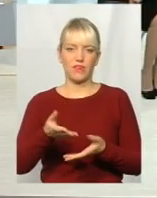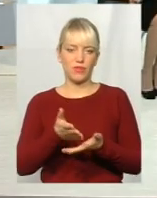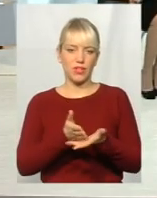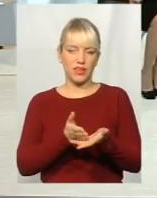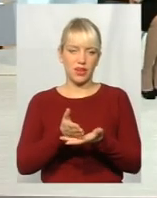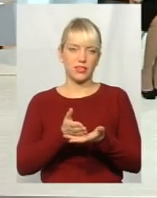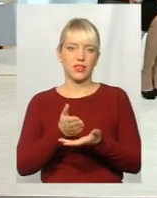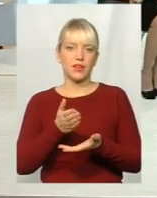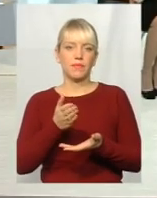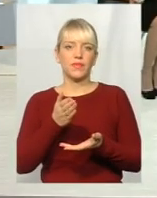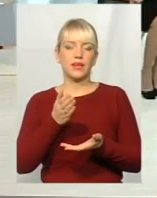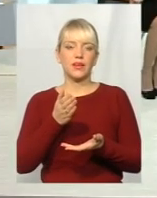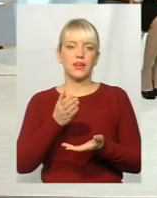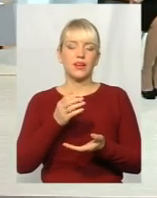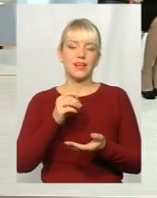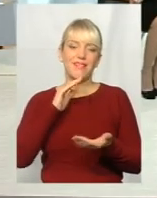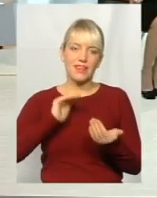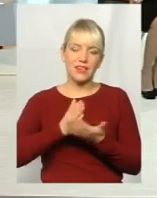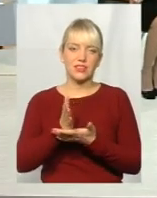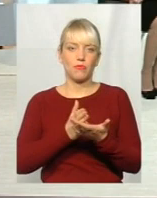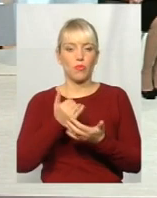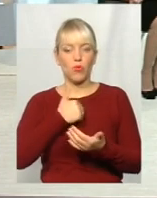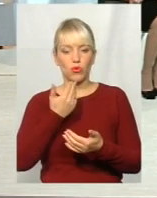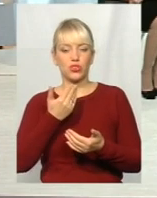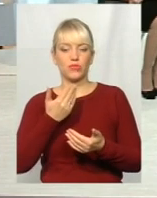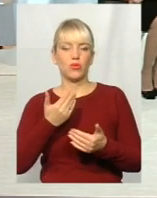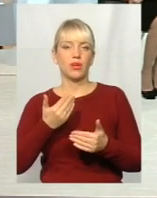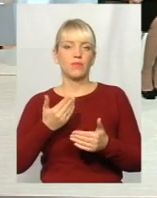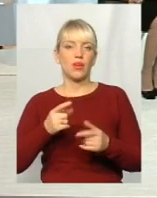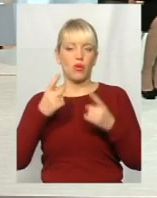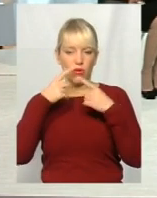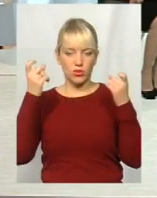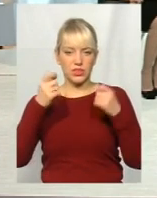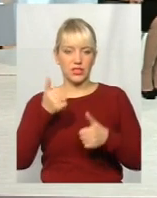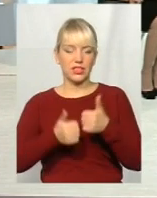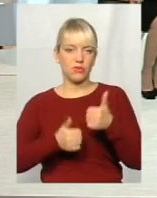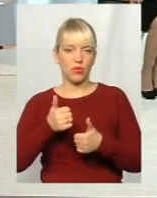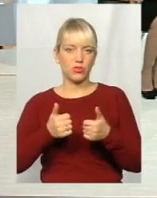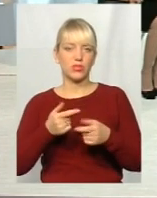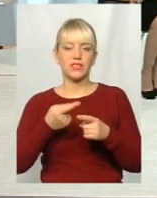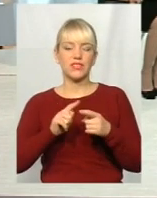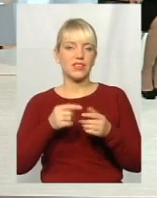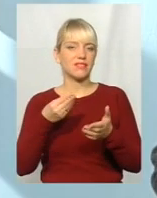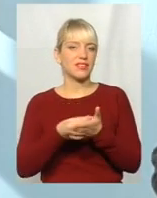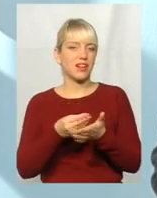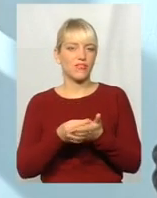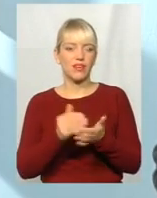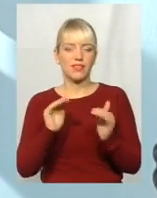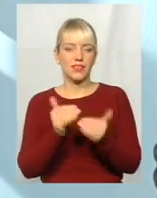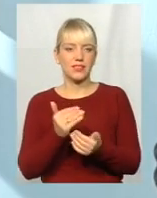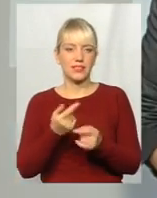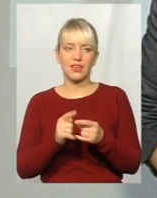Так, ми хочемо оголосити конкурс. Але ж сьогодні у нас є низький тариф, і він є непривабливим для того, щоб